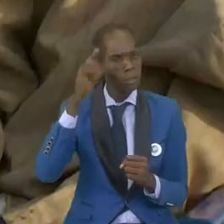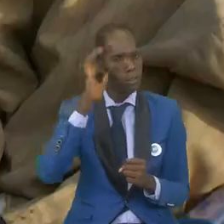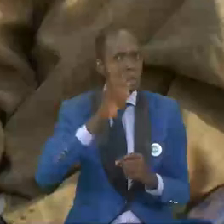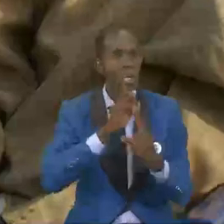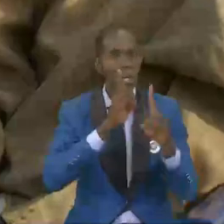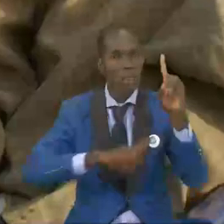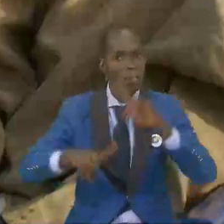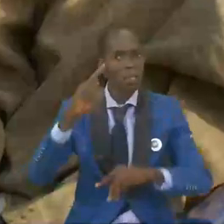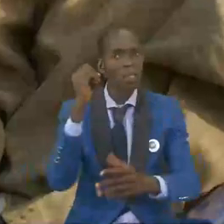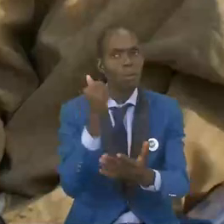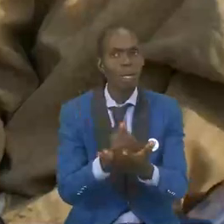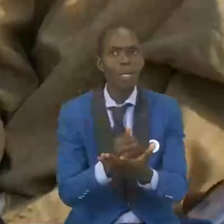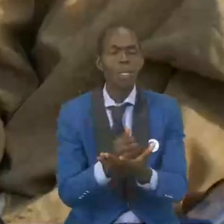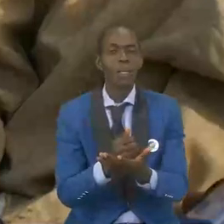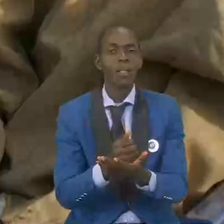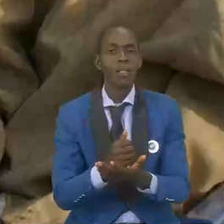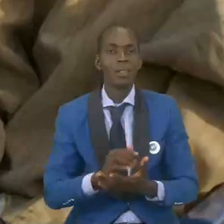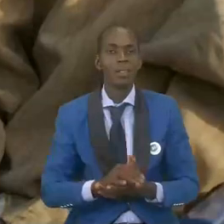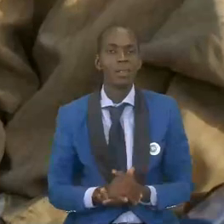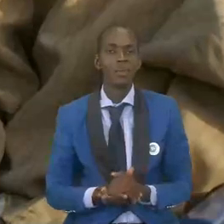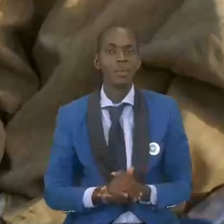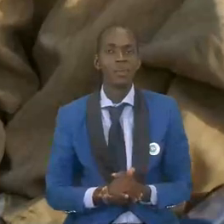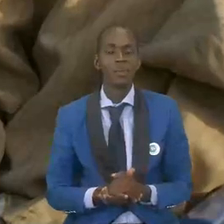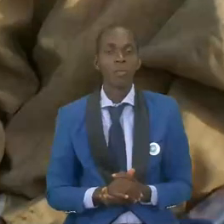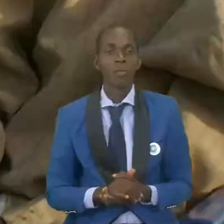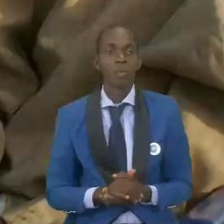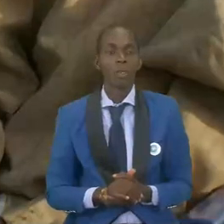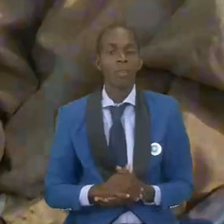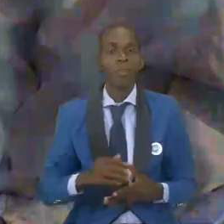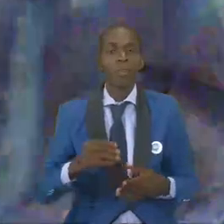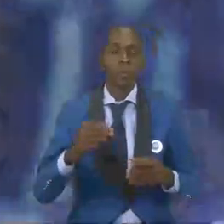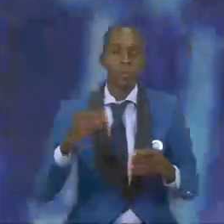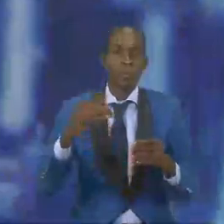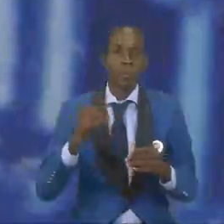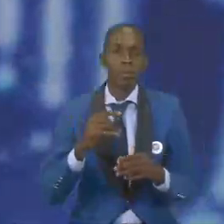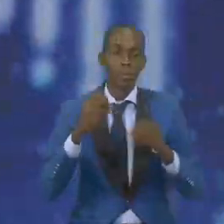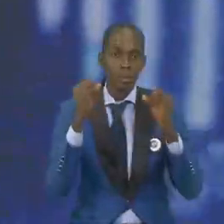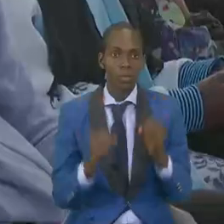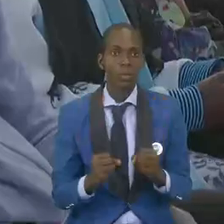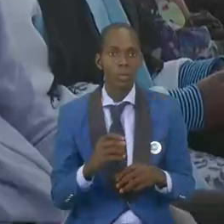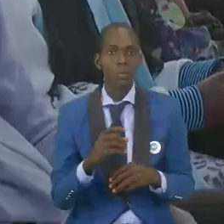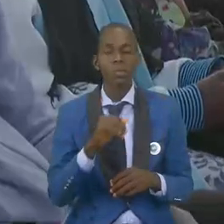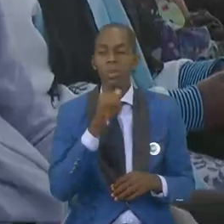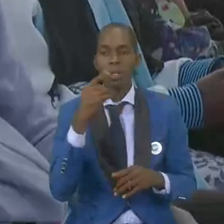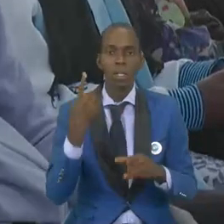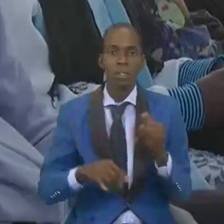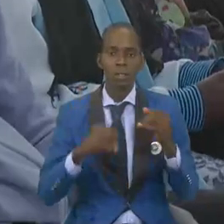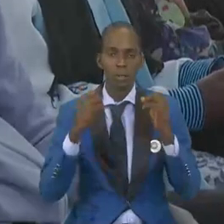des siècles. Je pensais que tu vas donner grand-mère,